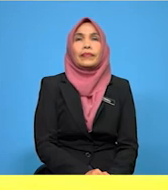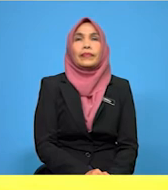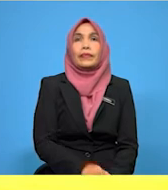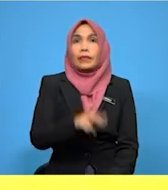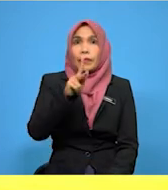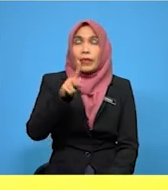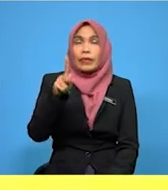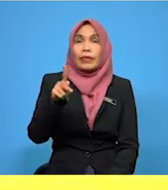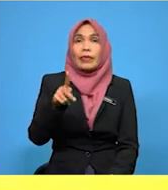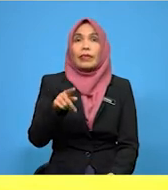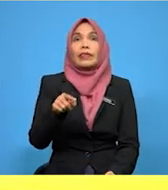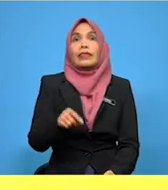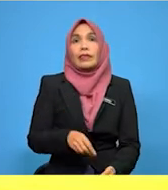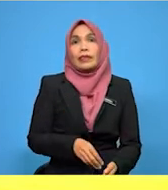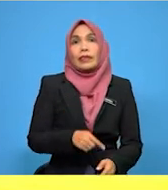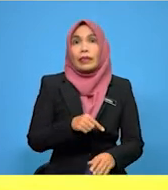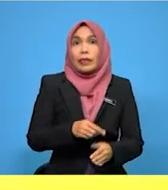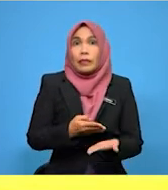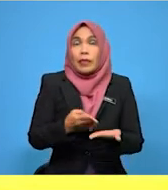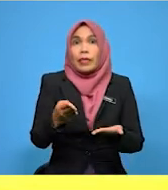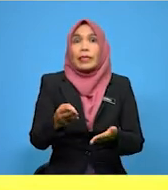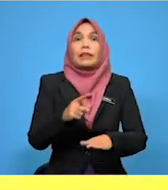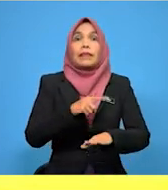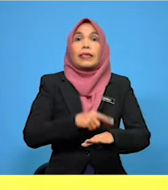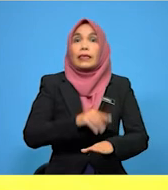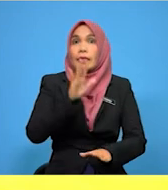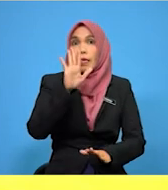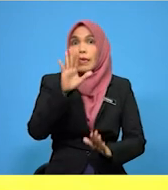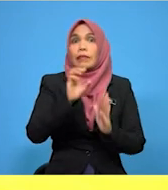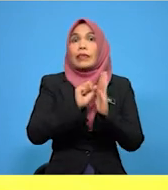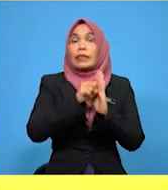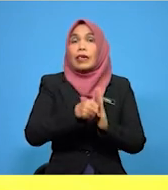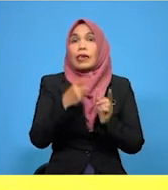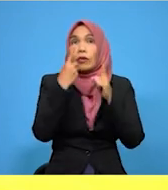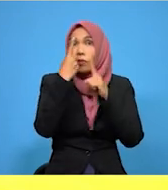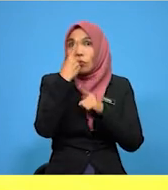Para pelajar diberi masa 5 saat untuk menjawab soalan ini.